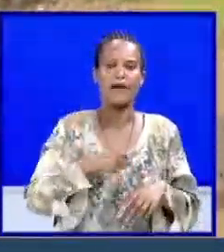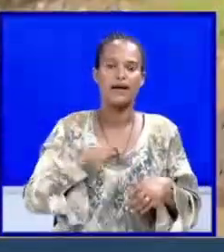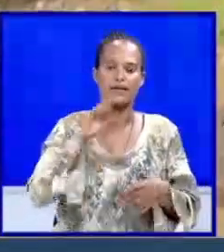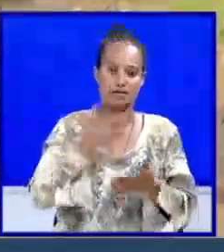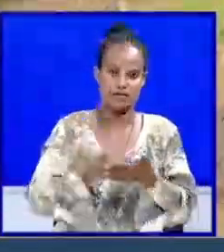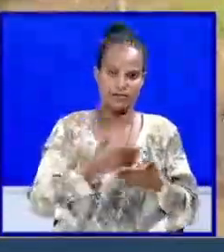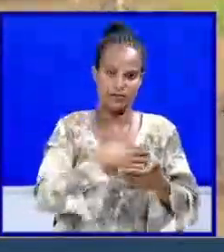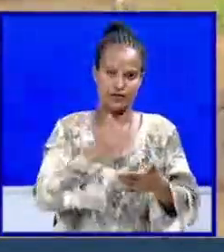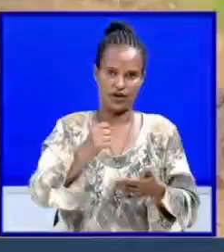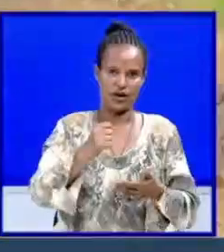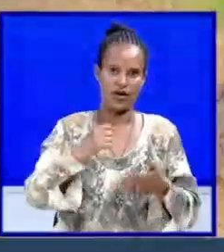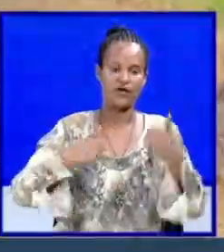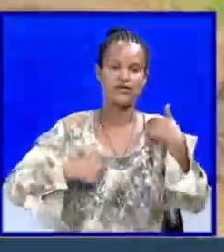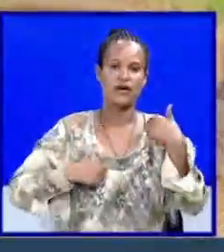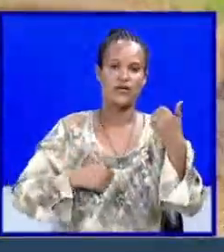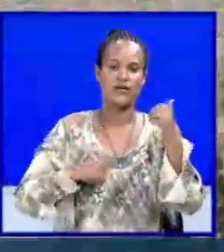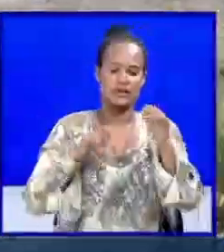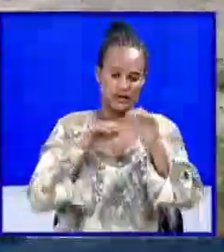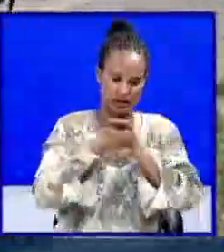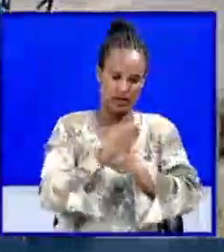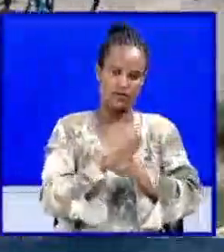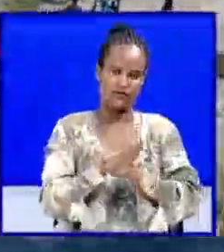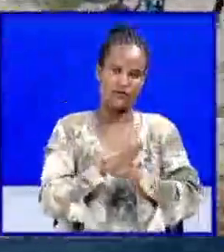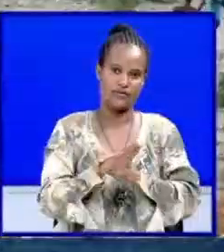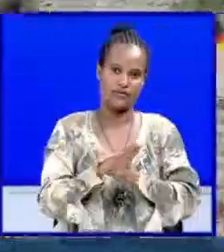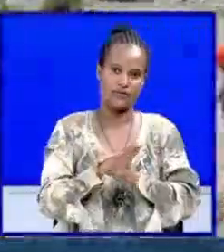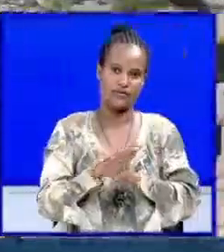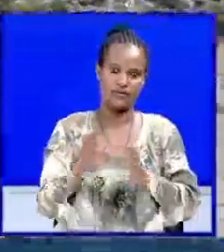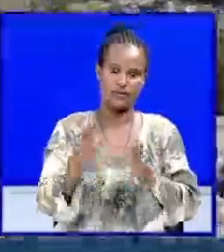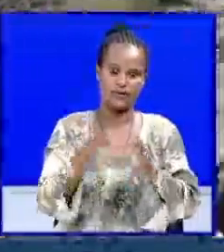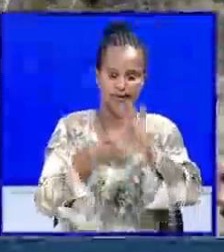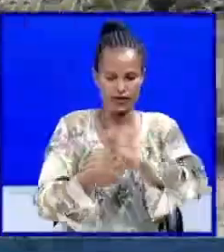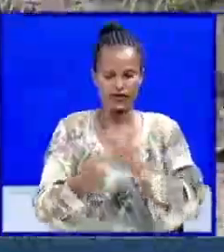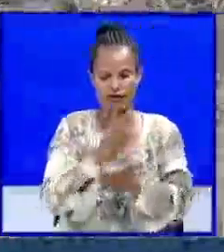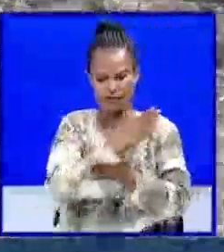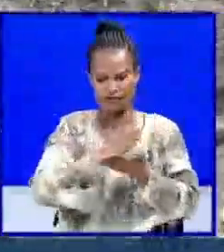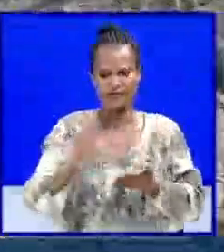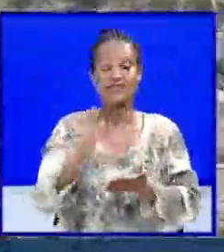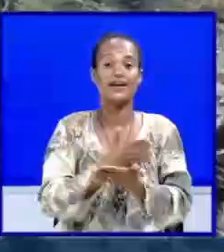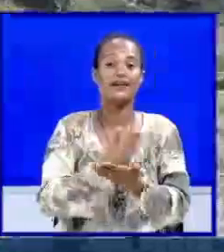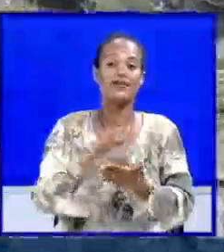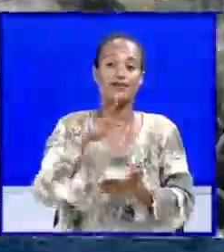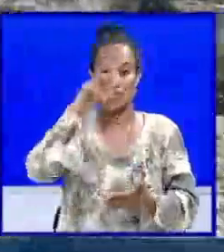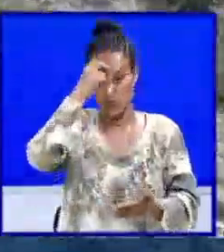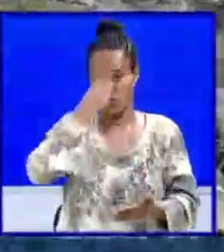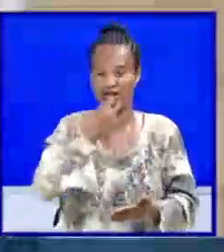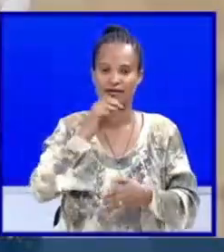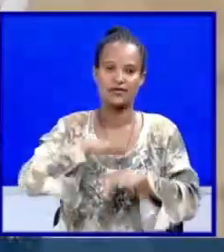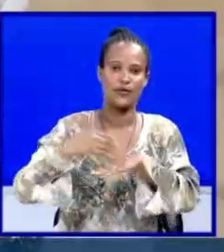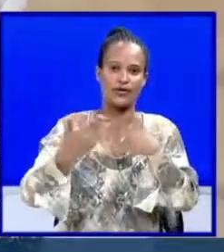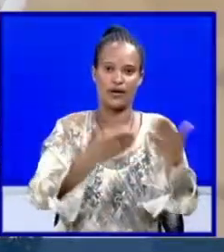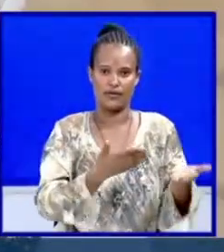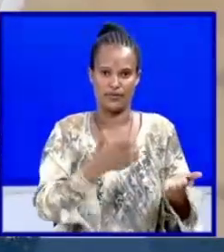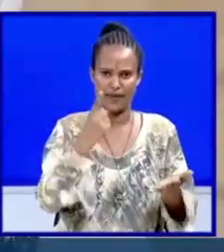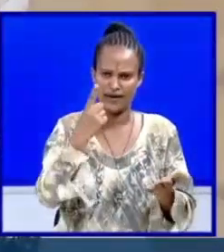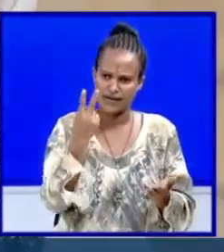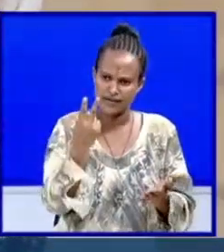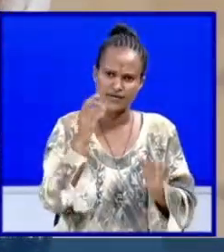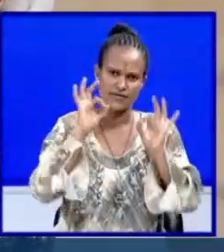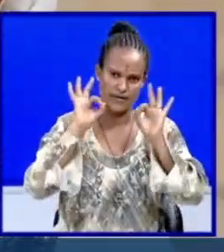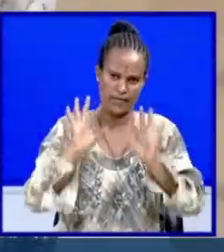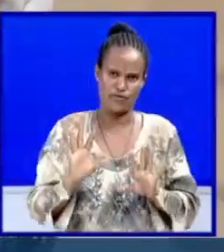ህዝቢ ጅግና ሰራዊት ትግራይ ክፅምበርን ኣብ ምቅዋፅ ፋሽታውያን ክሳተፍን እቶም ወለዲ ፀዊዖም ሓደ 2 ኢለ